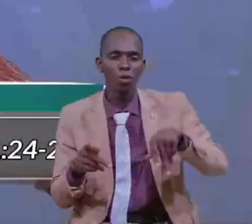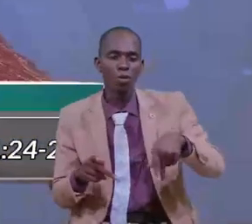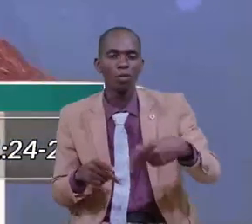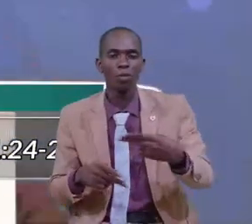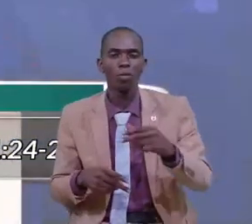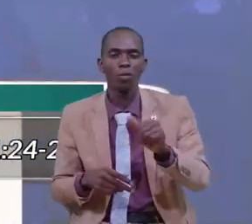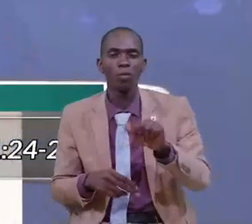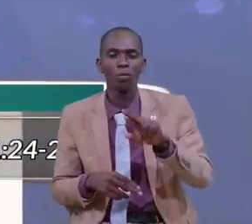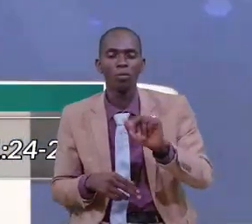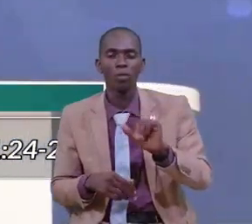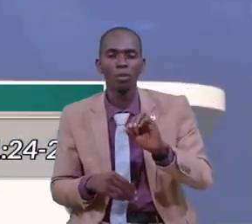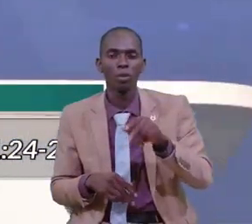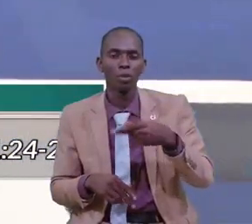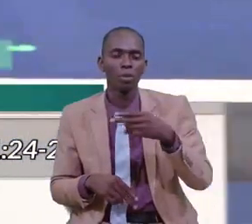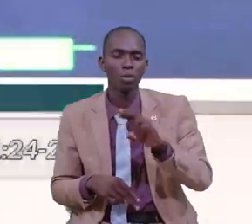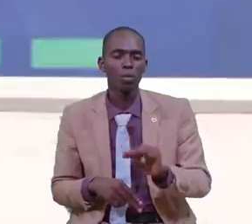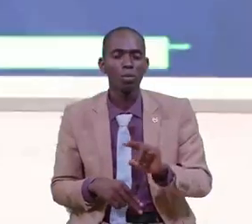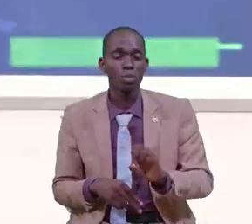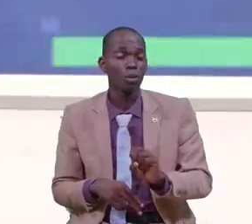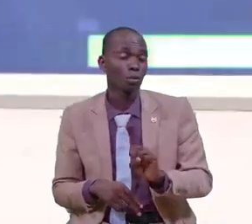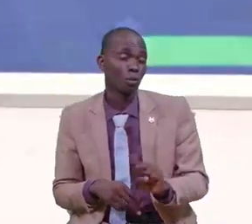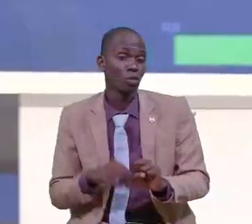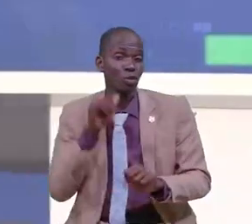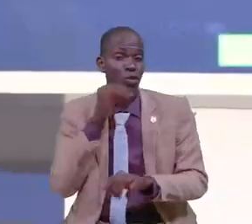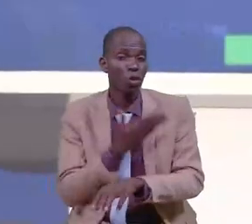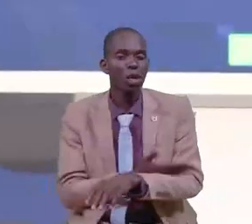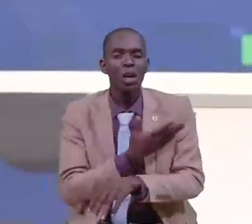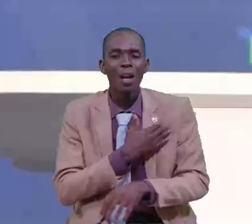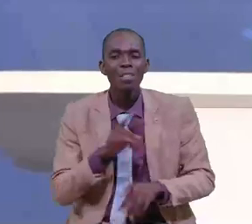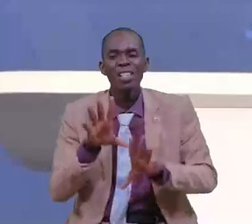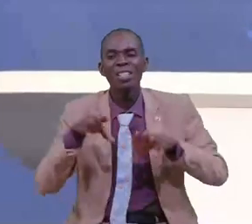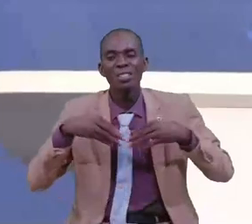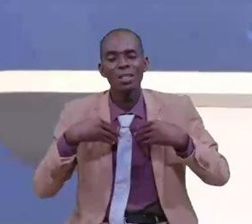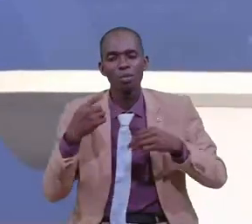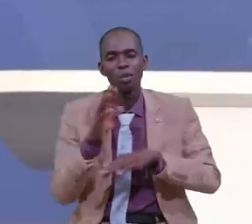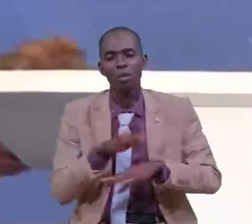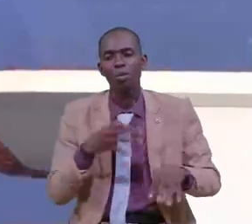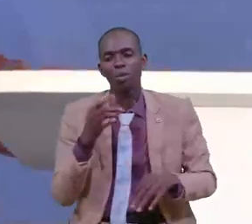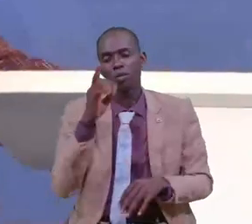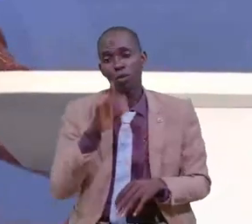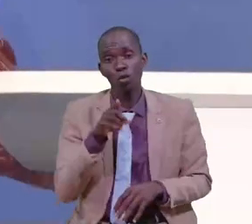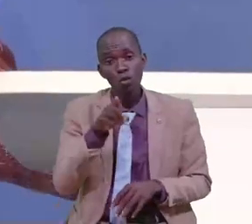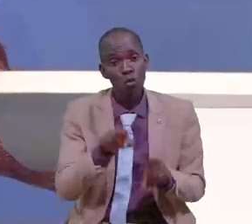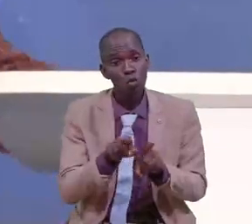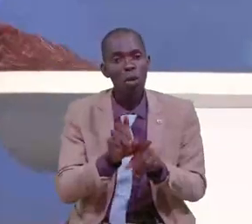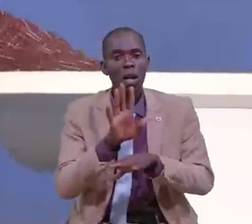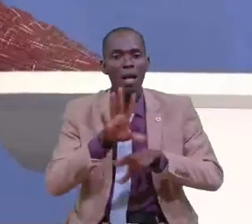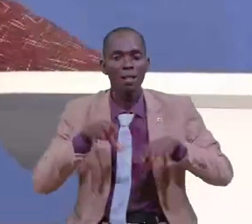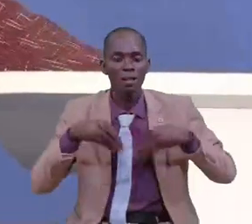le fils de la fille de Pharaon. Il a accepté l'appel de Dieu. Accepte l'appel de Dieu dans ta vie.